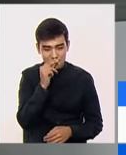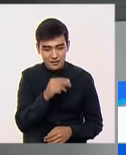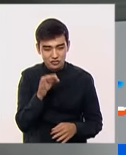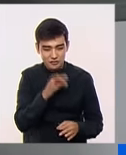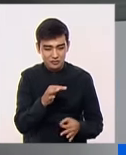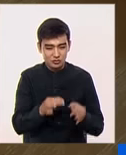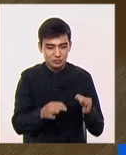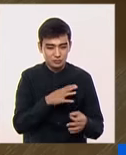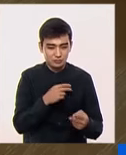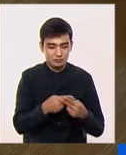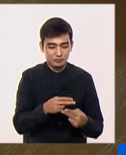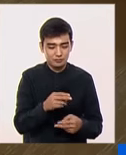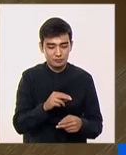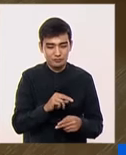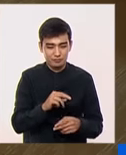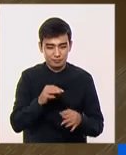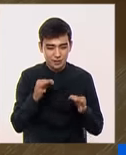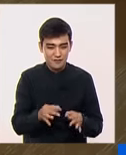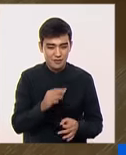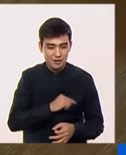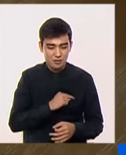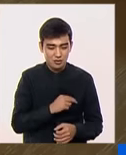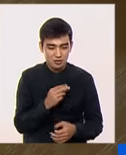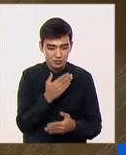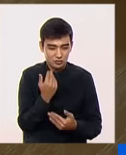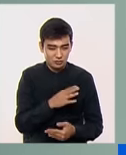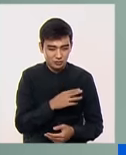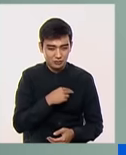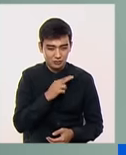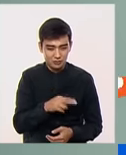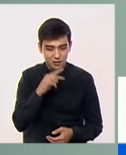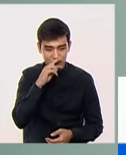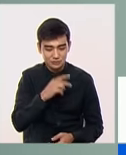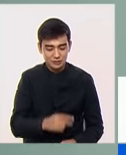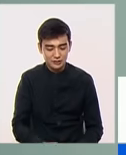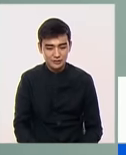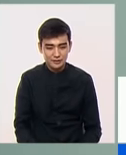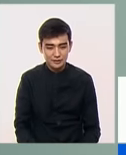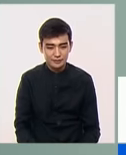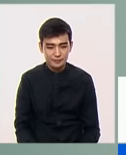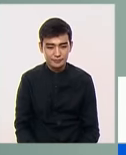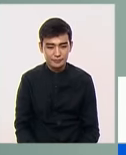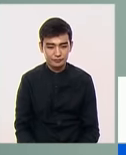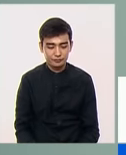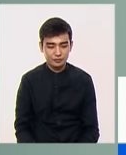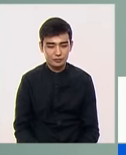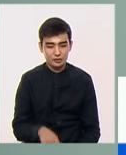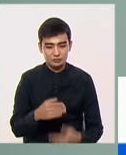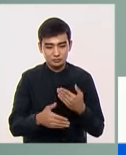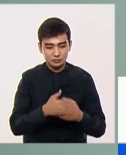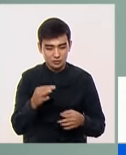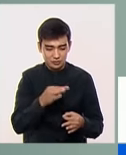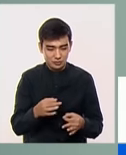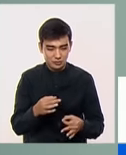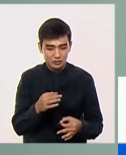предоставление услуг повлекших смерть по неосторожности нужно чтобы пополнился теми кого не видел решений своим аруба